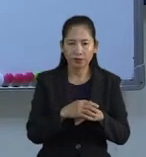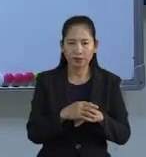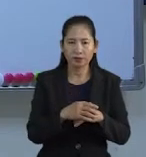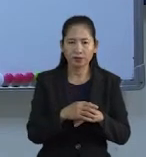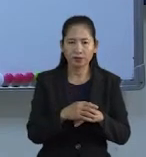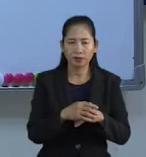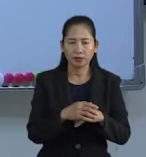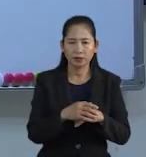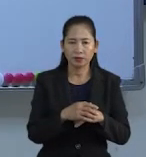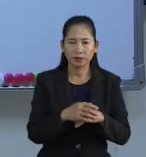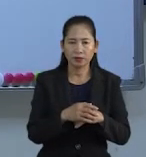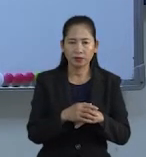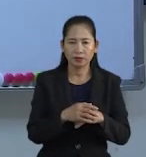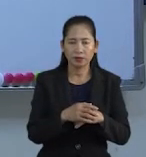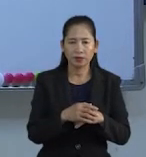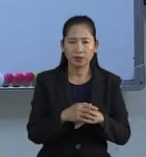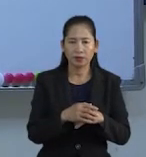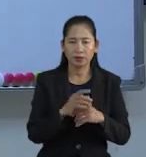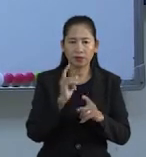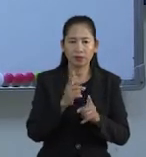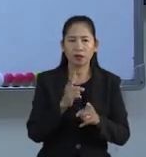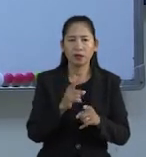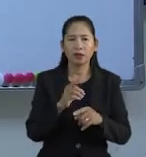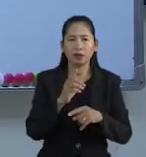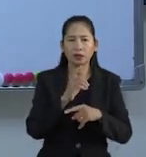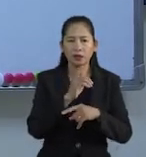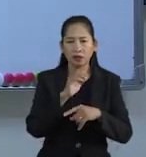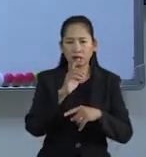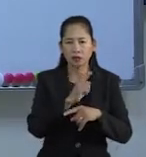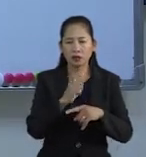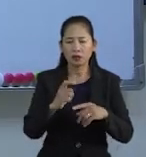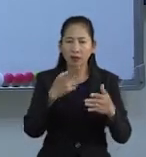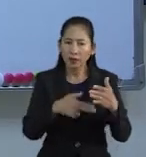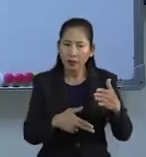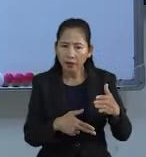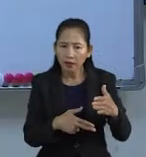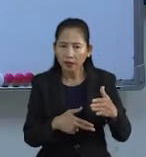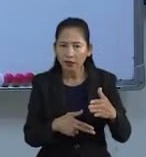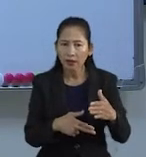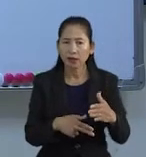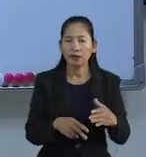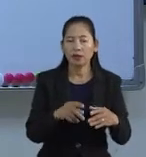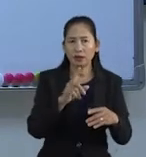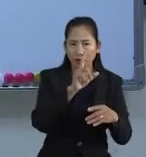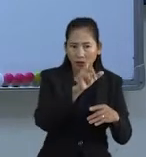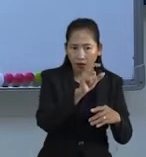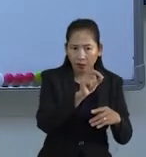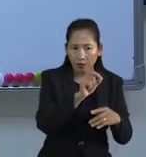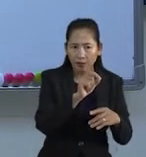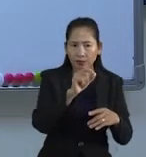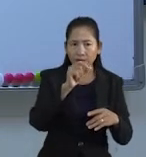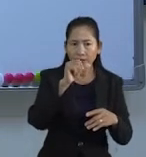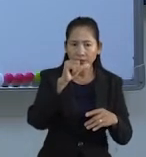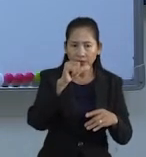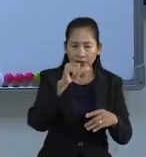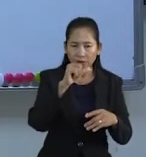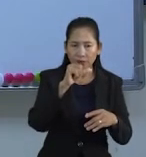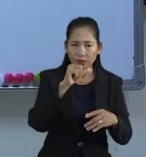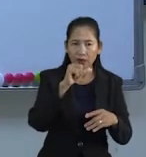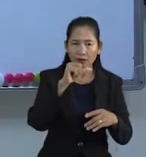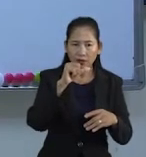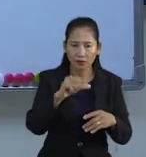ấy xong dùm lao ấy nó tông ấy con và khăn ấy tông đọp nấy tù sạp